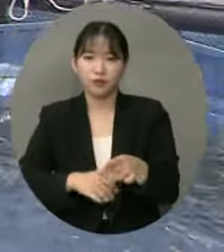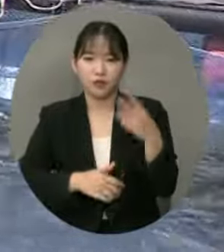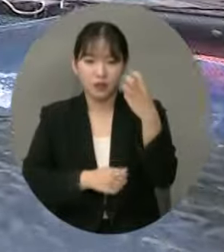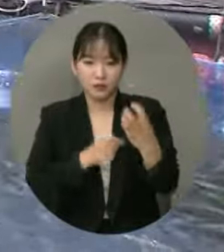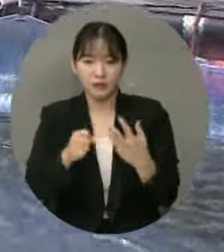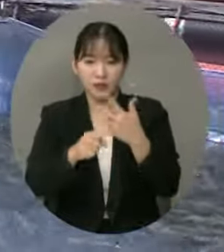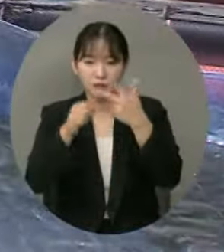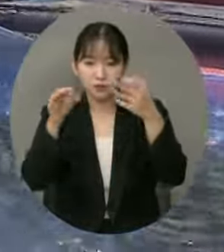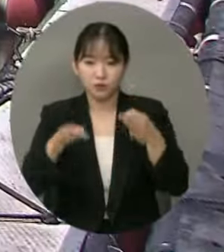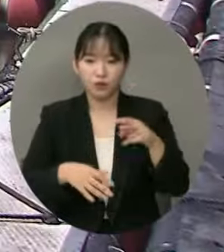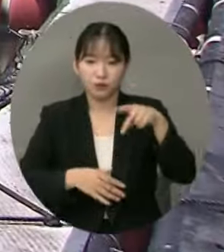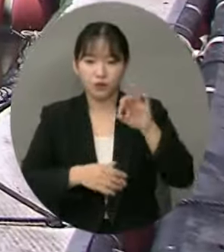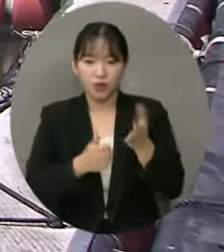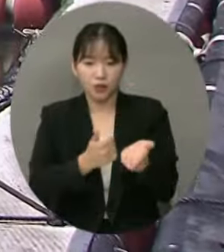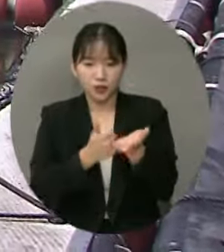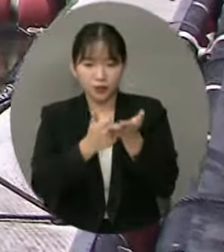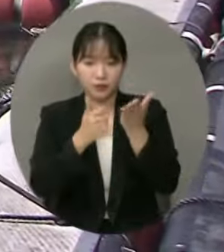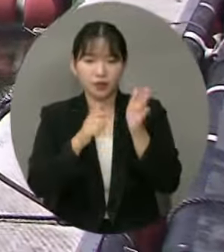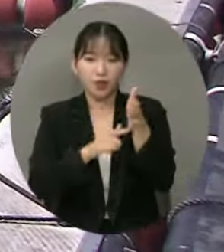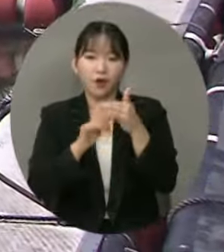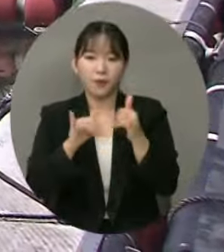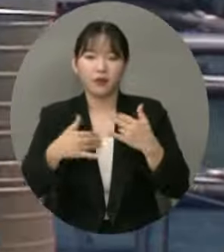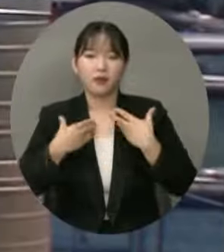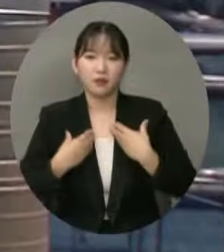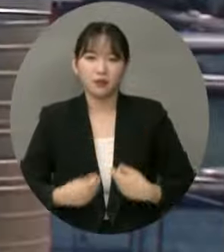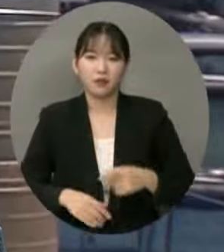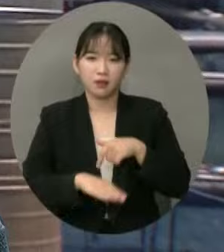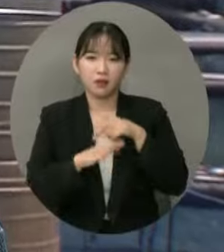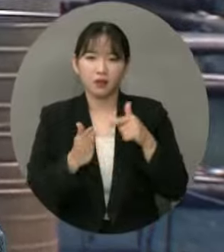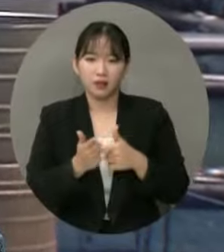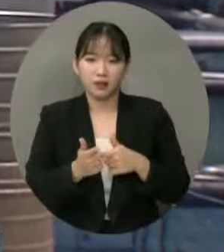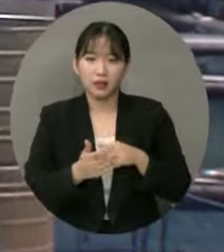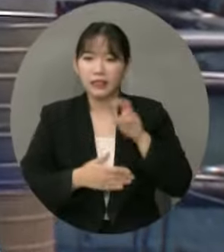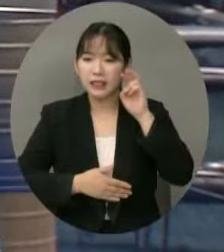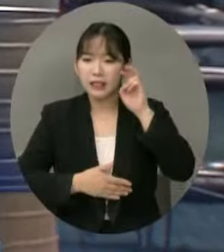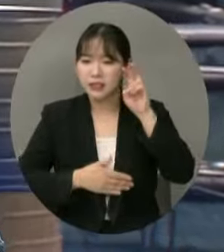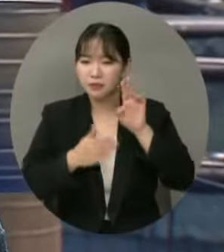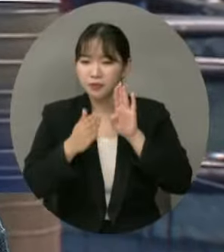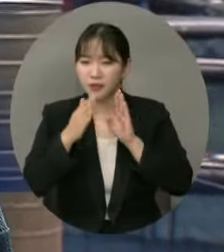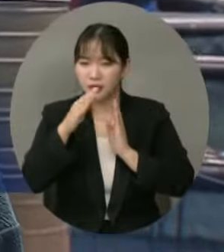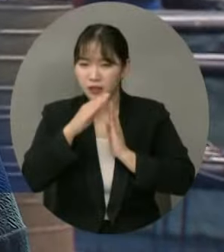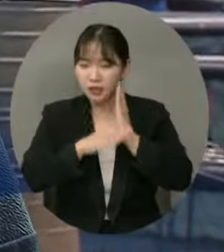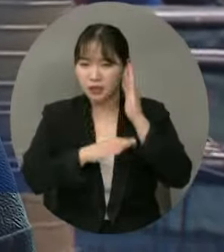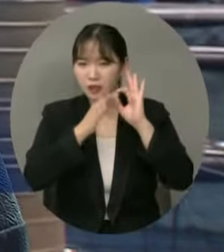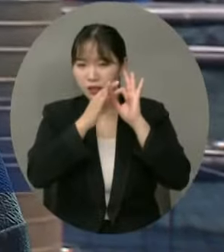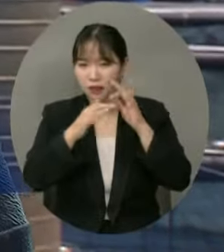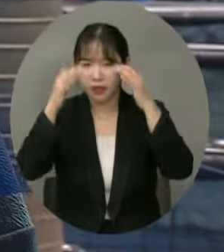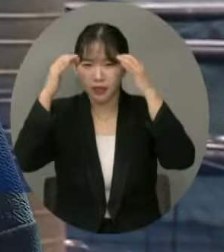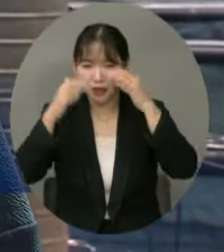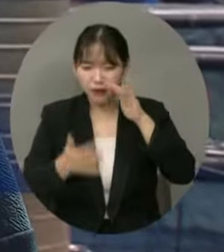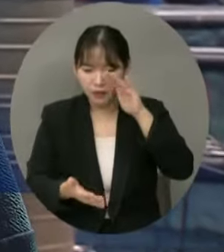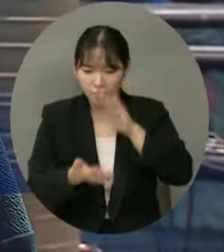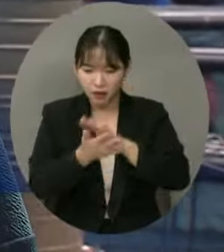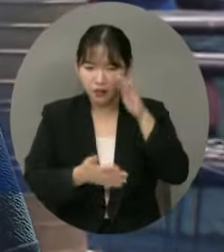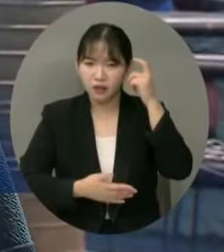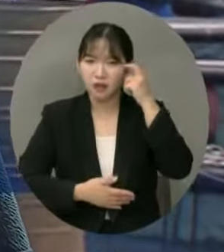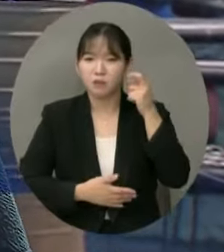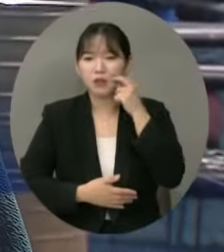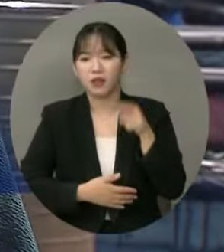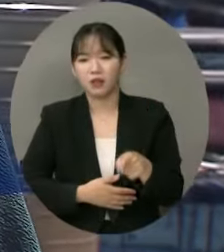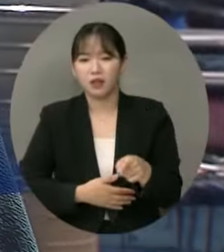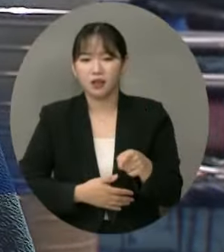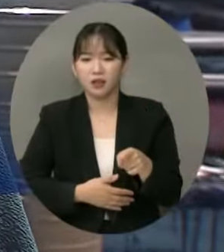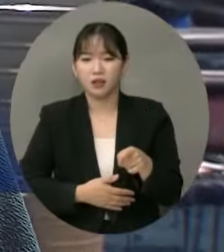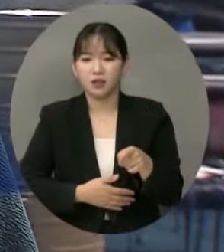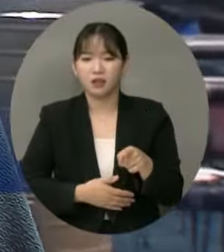7년간 숭어 양식만 하던 어미는 허망한 마음입니다 20일 이상 이렇게 지속 되리라고는 사실은 예상도 못하고 그런